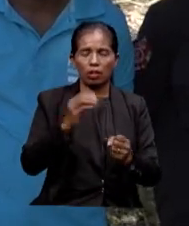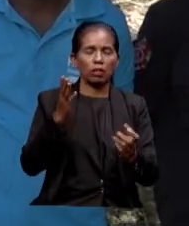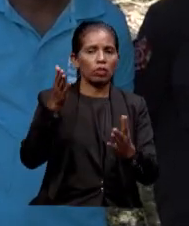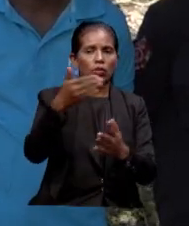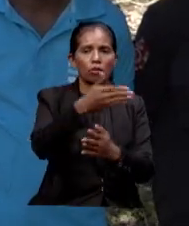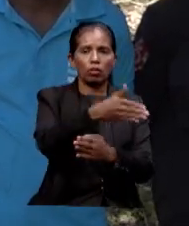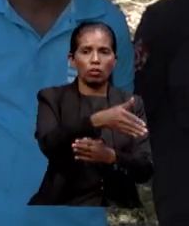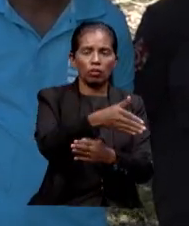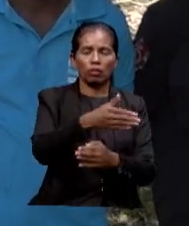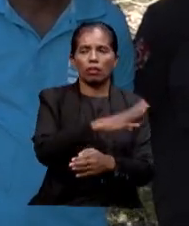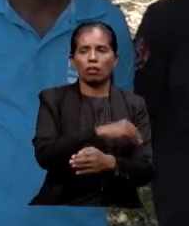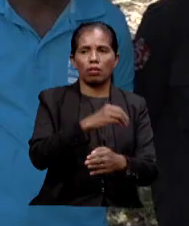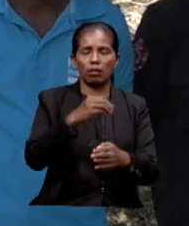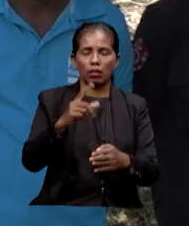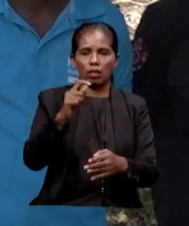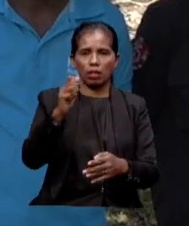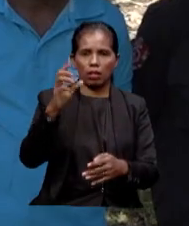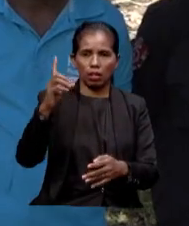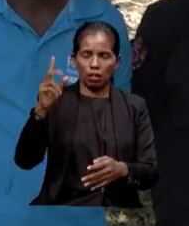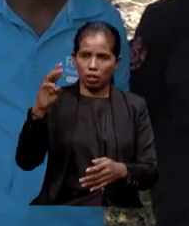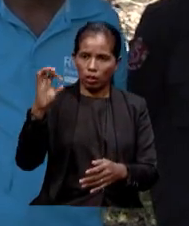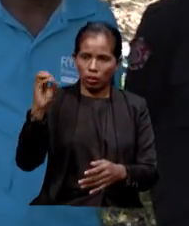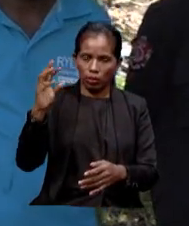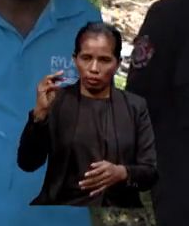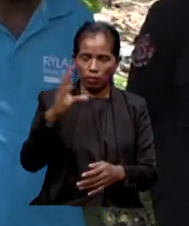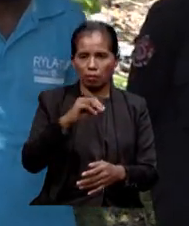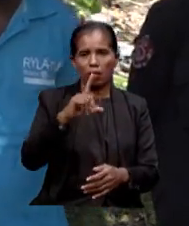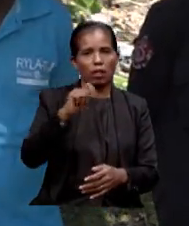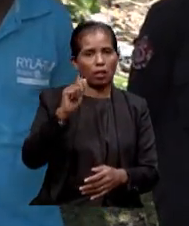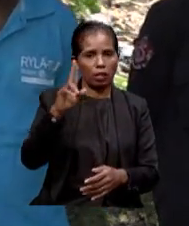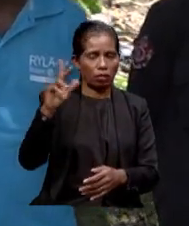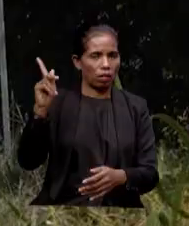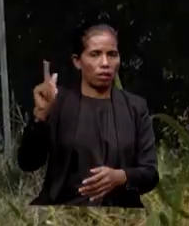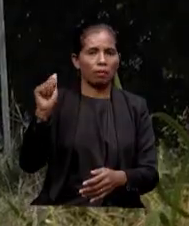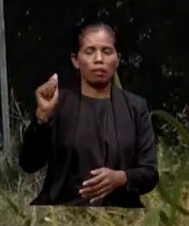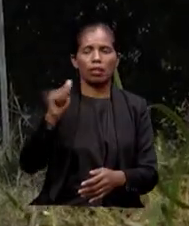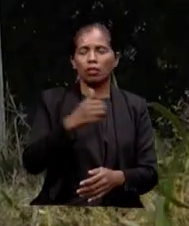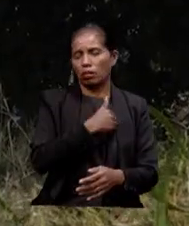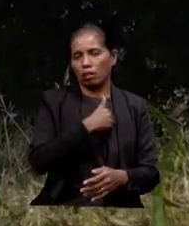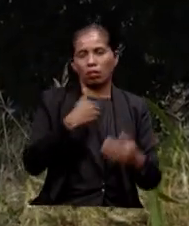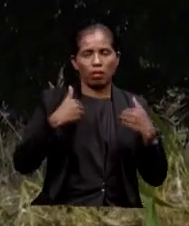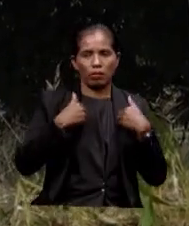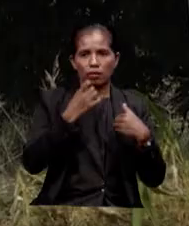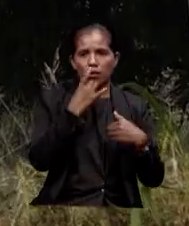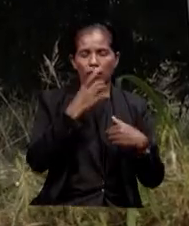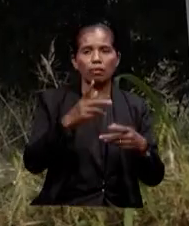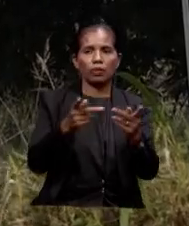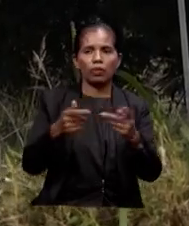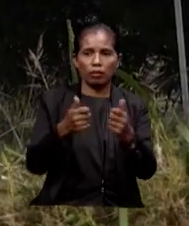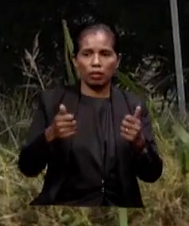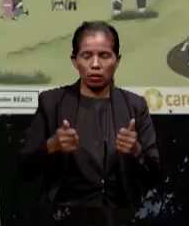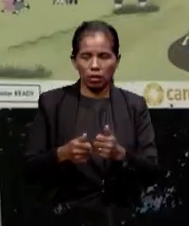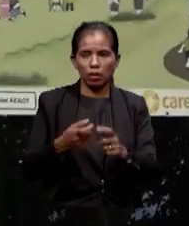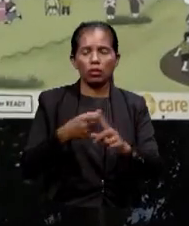ba data roma ho lawaba sirne sirne ki. Posto administrativo Watu Karbau, composto